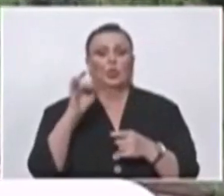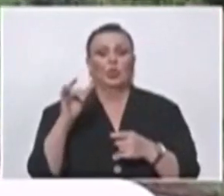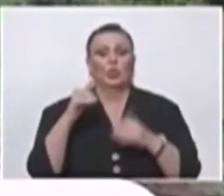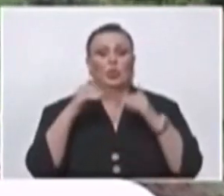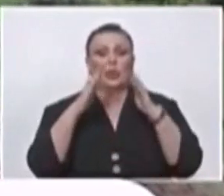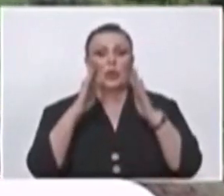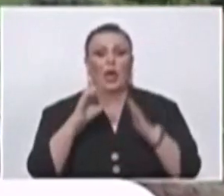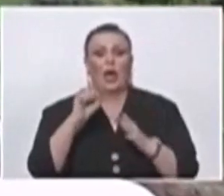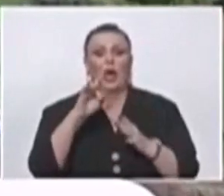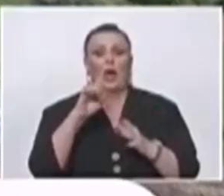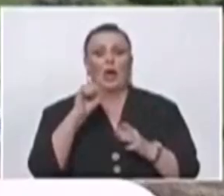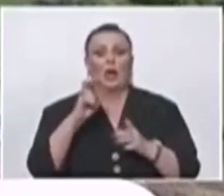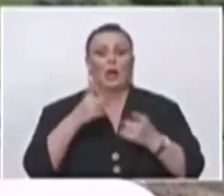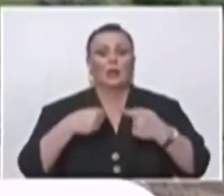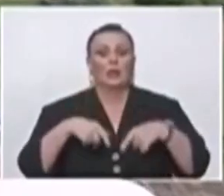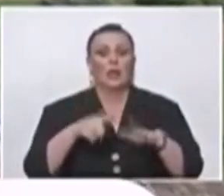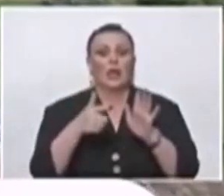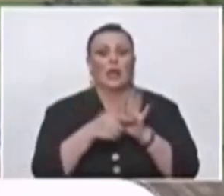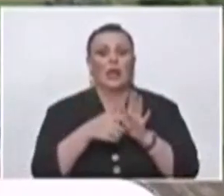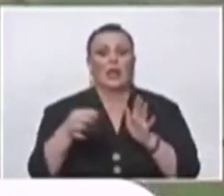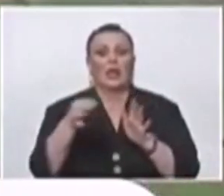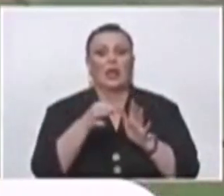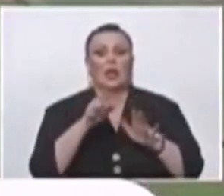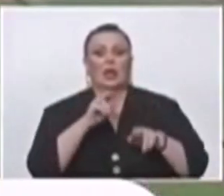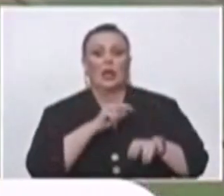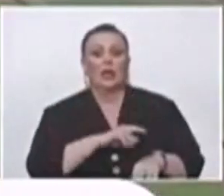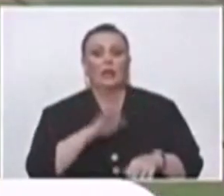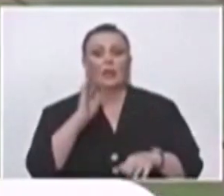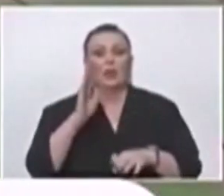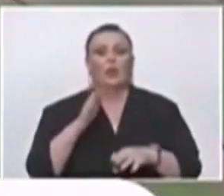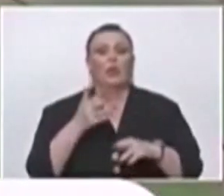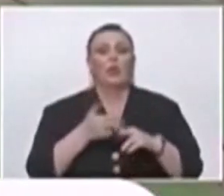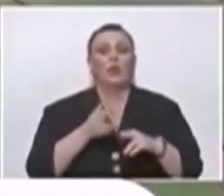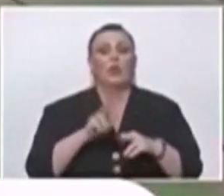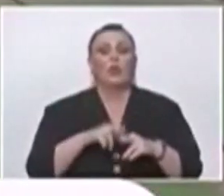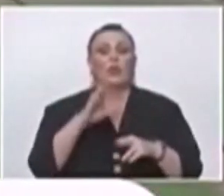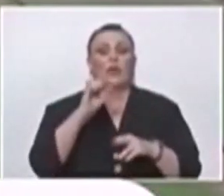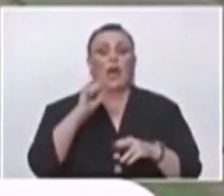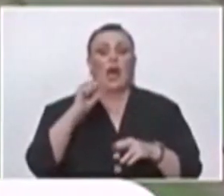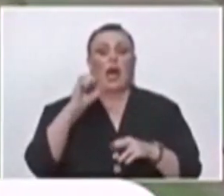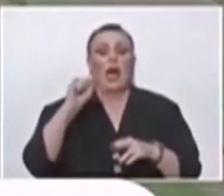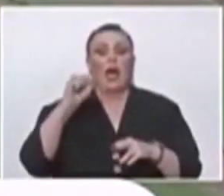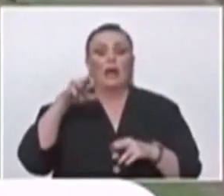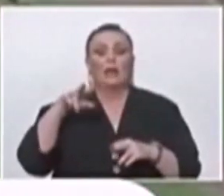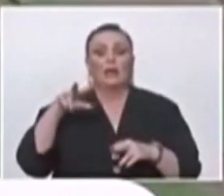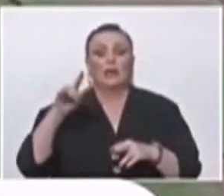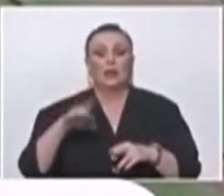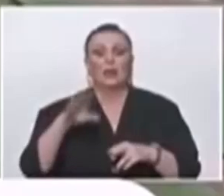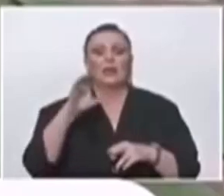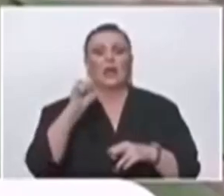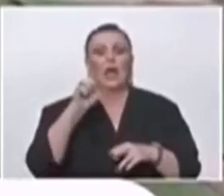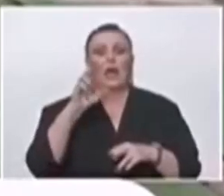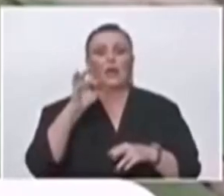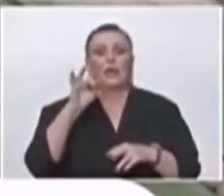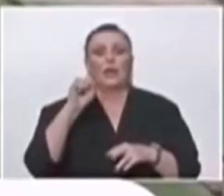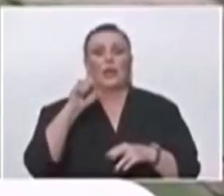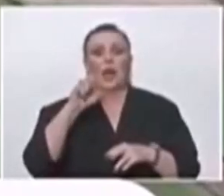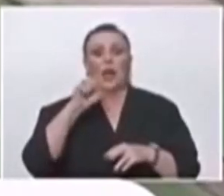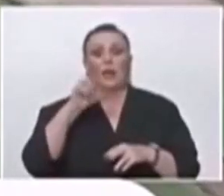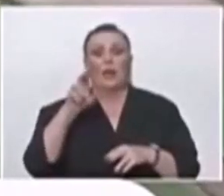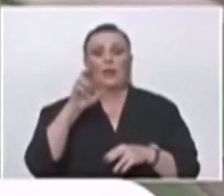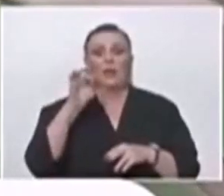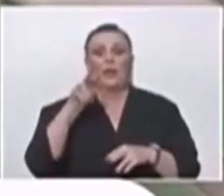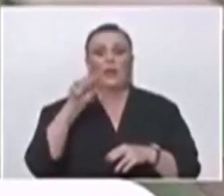İdarəsi Aran bölgəsinin 7 rayonuna xidmət göstərir. Bu rayonlar Saatlı, Sabirabad, Hacıqabul, Salyan, Neftçala,